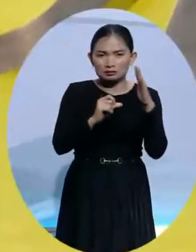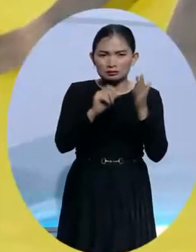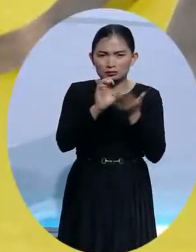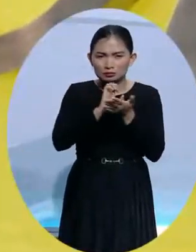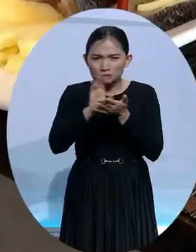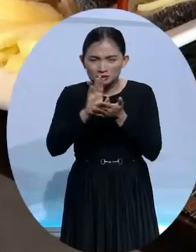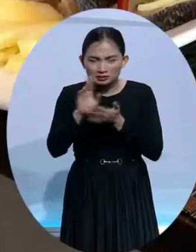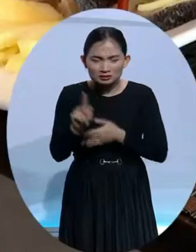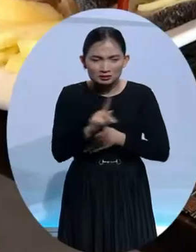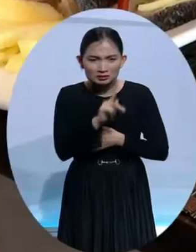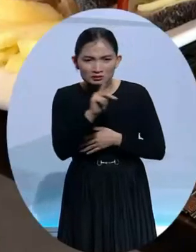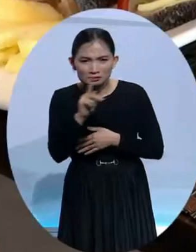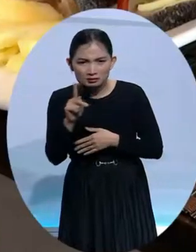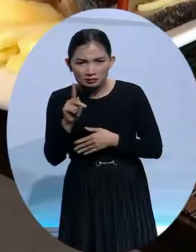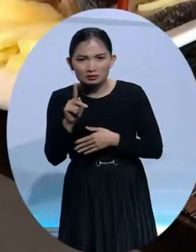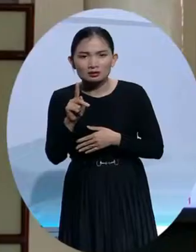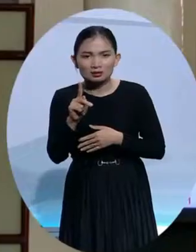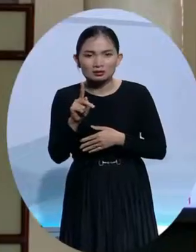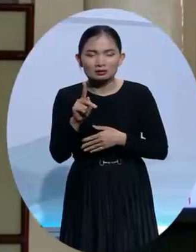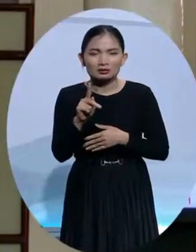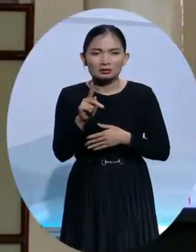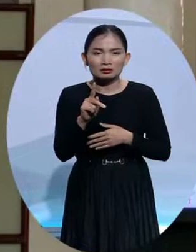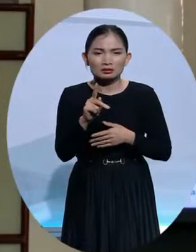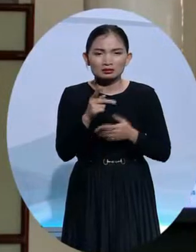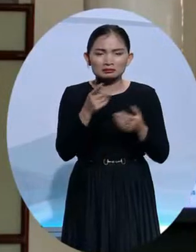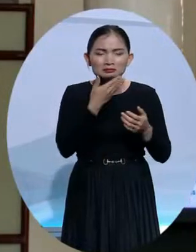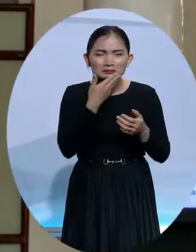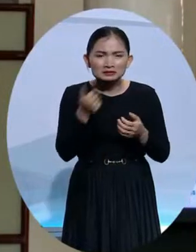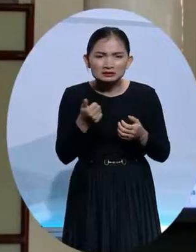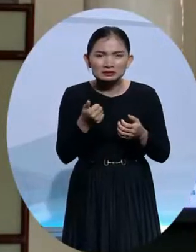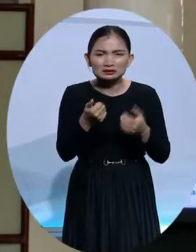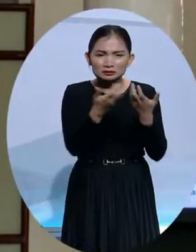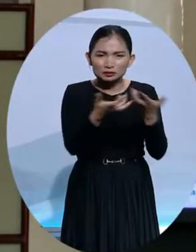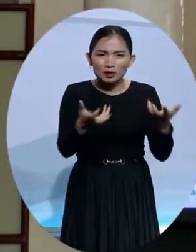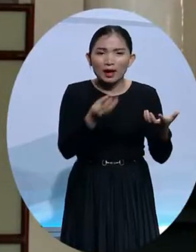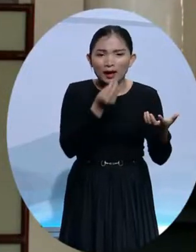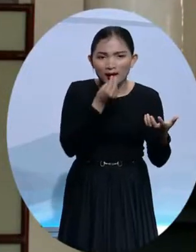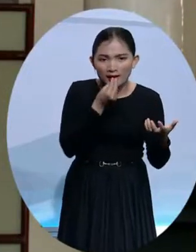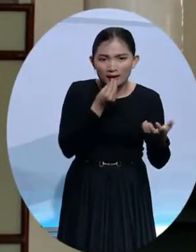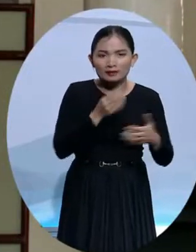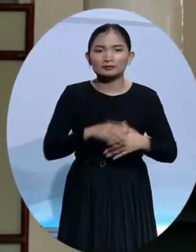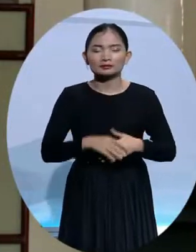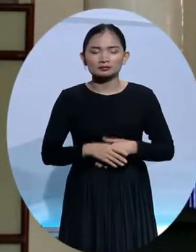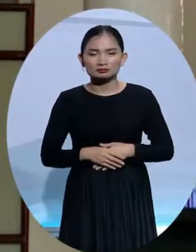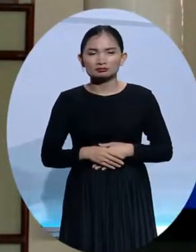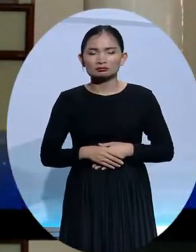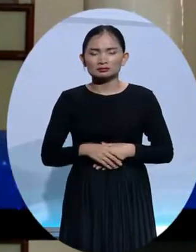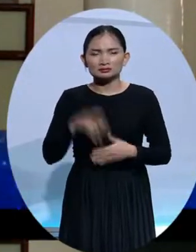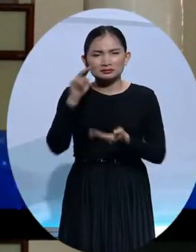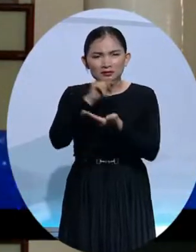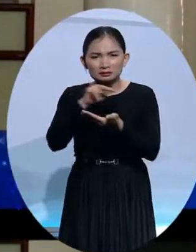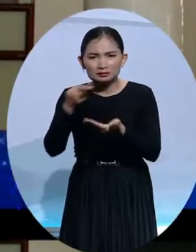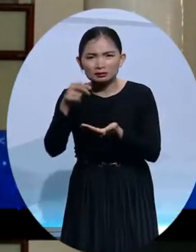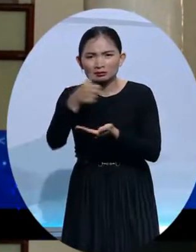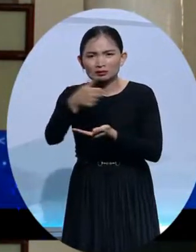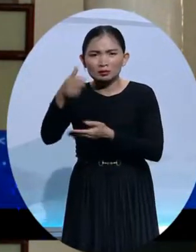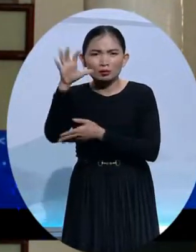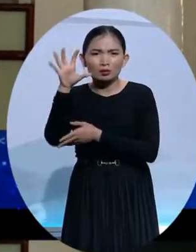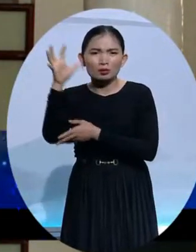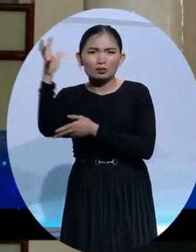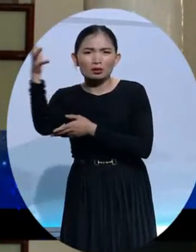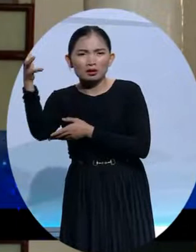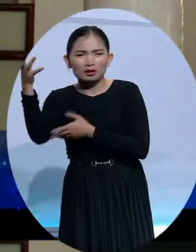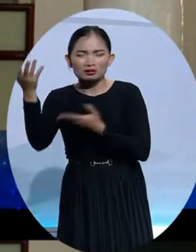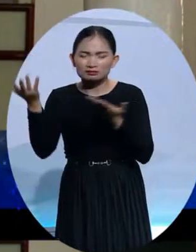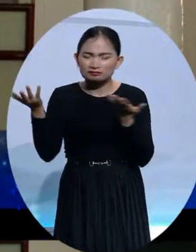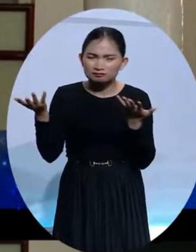đặc biệt là điểm nhấn về ẩm thực. Khi chúng ta xây dựng các cái sản phẩm cho khách thị trường quốc tế thì chúng ta không chỉ đơn thuần là chỉ gói gọn